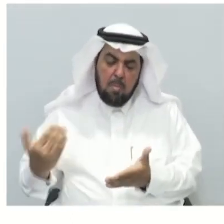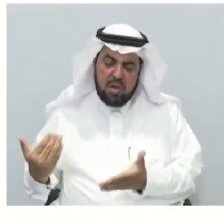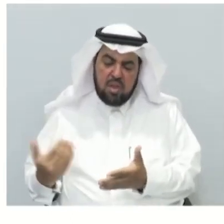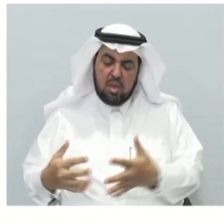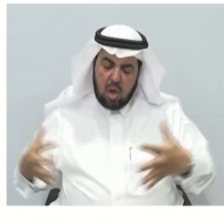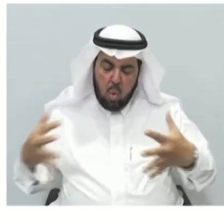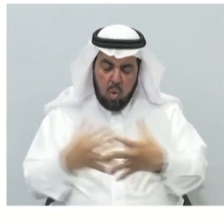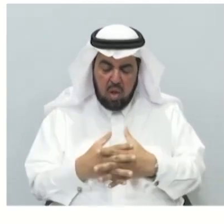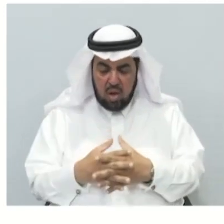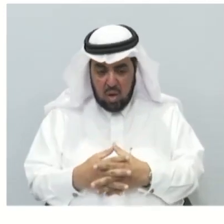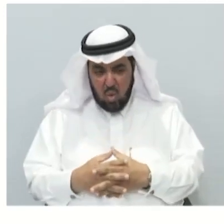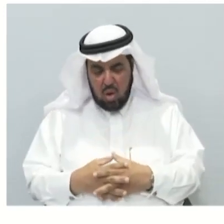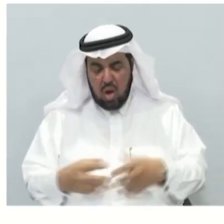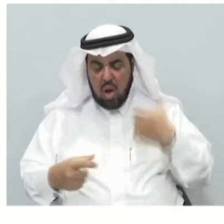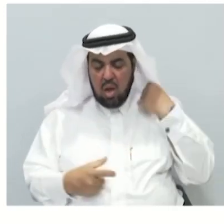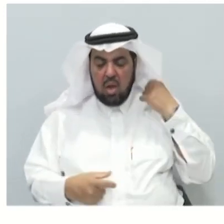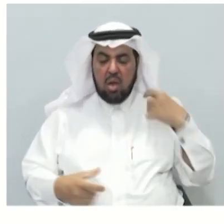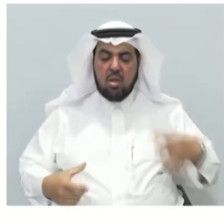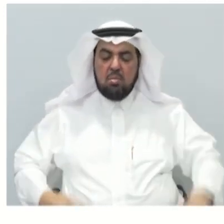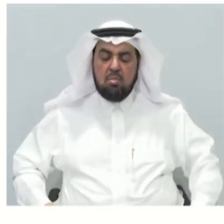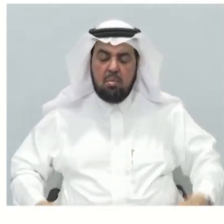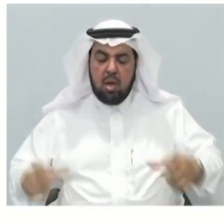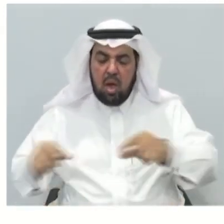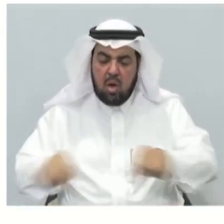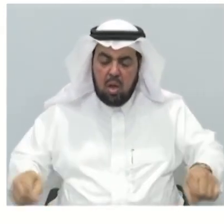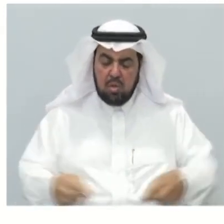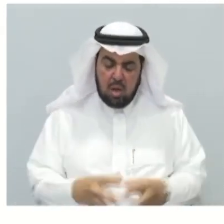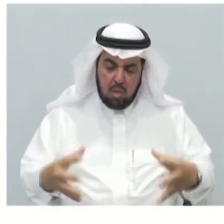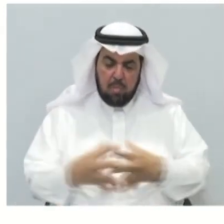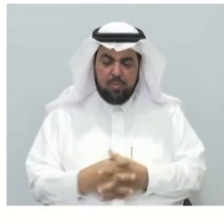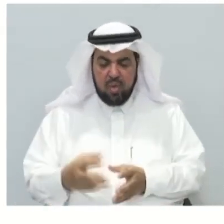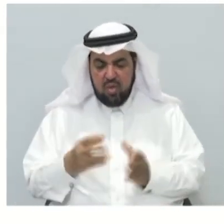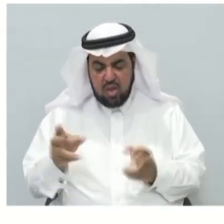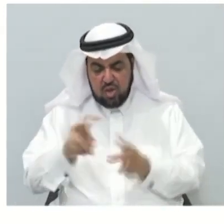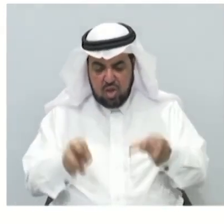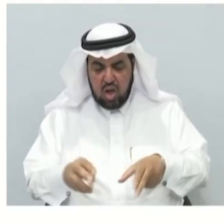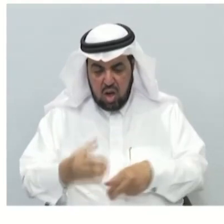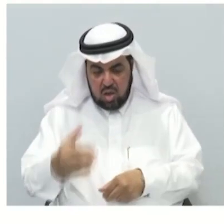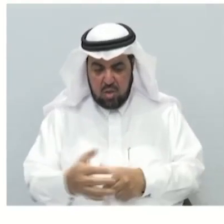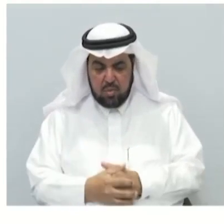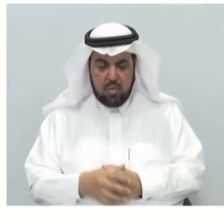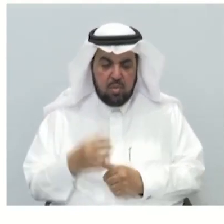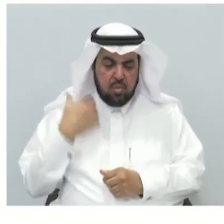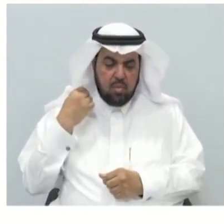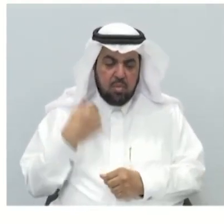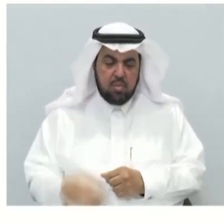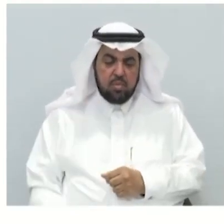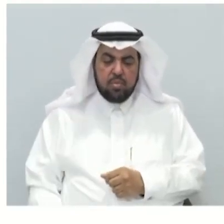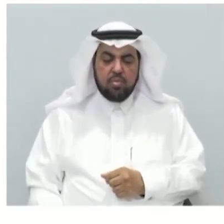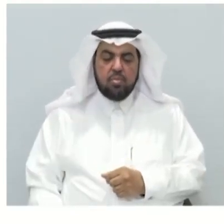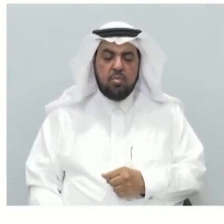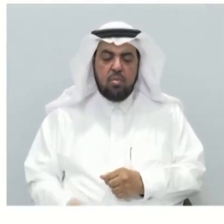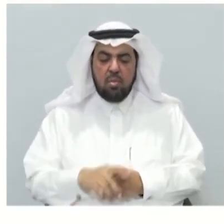العلاقات او بحيث تكون العلاقات بالقطع المستقيمه كما في الشكل ادناه لاحظ معي معطيك هنا ايش